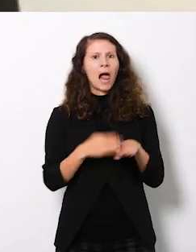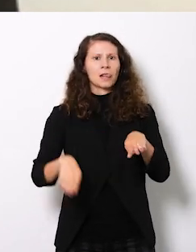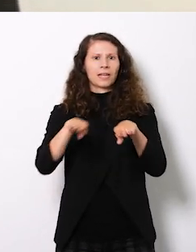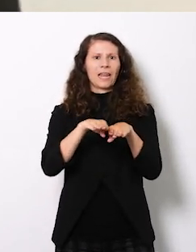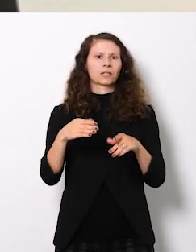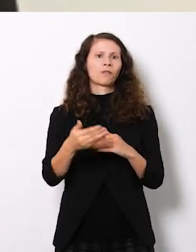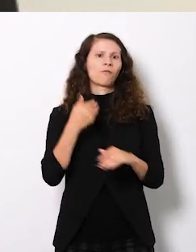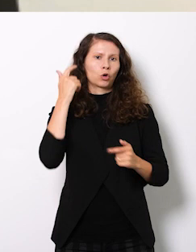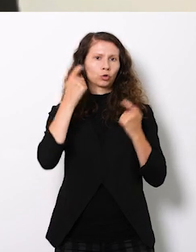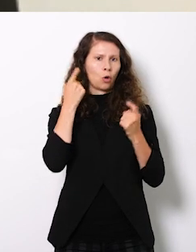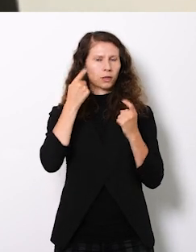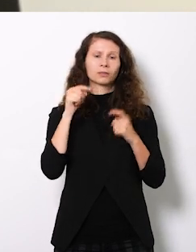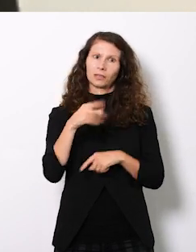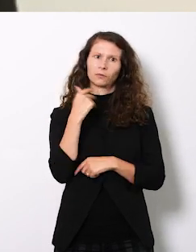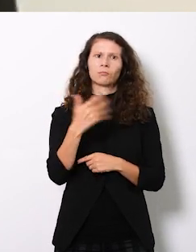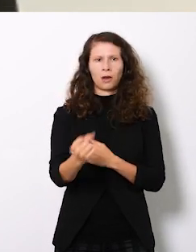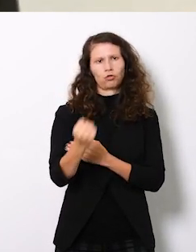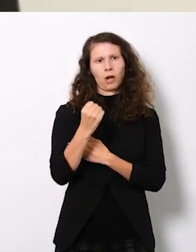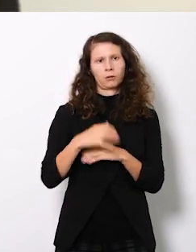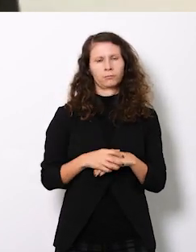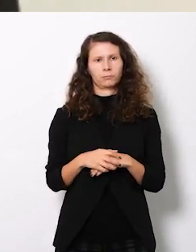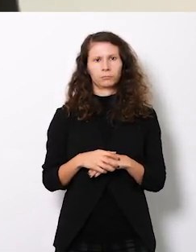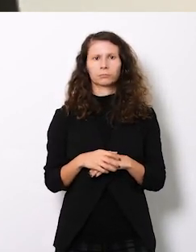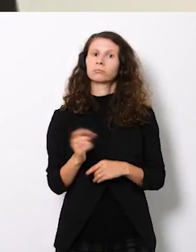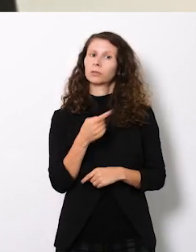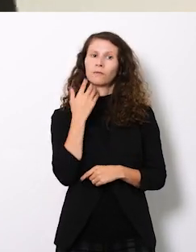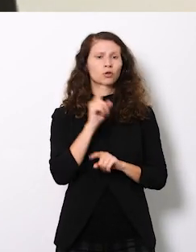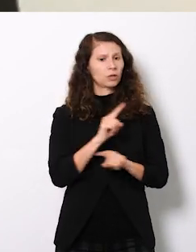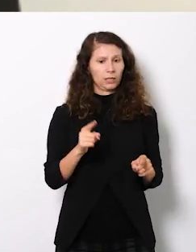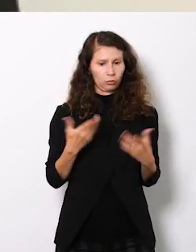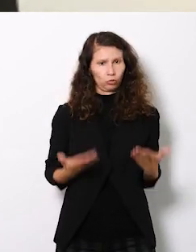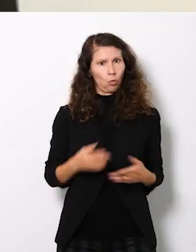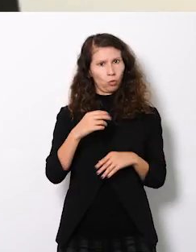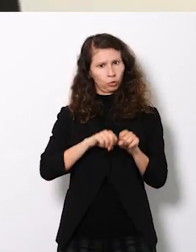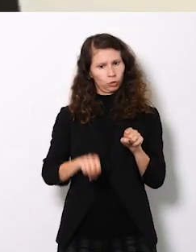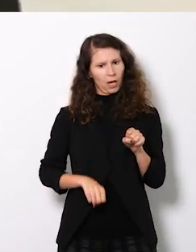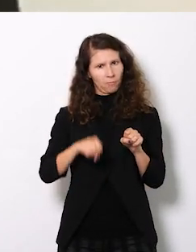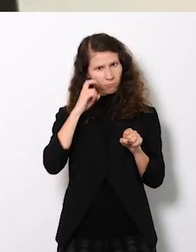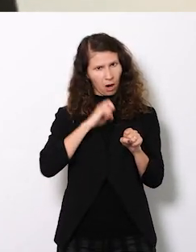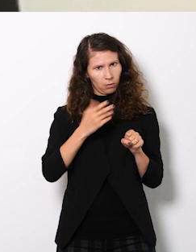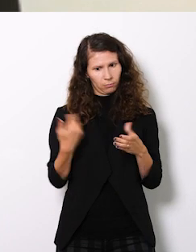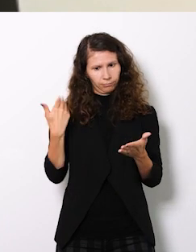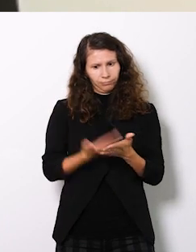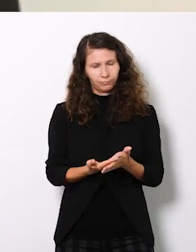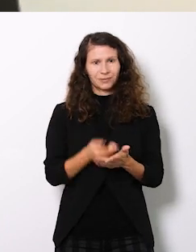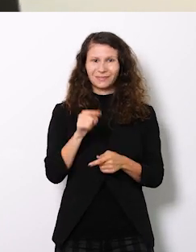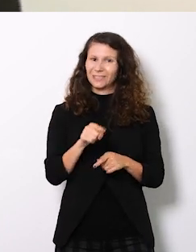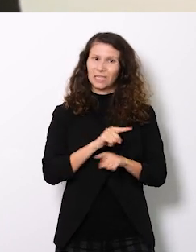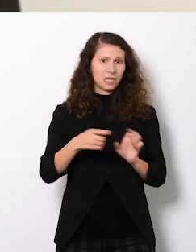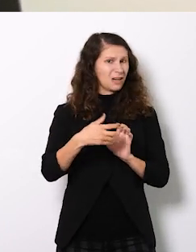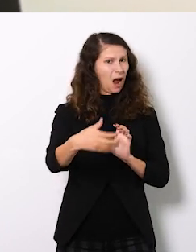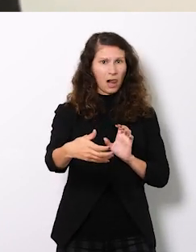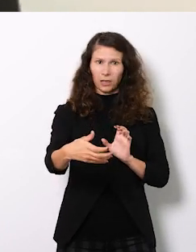kapitalgedeckte Vorsorge. Wir wollen nicht in den bestehenden Systemen, die bereits nicht nachhaltig aufgestellt sind,